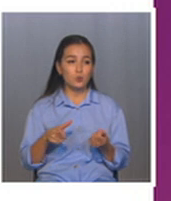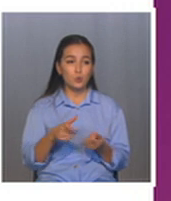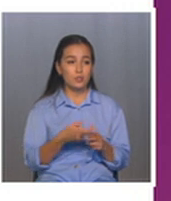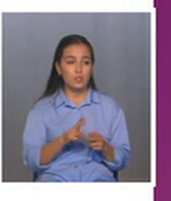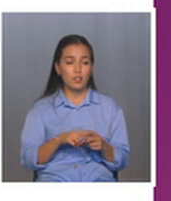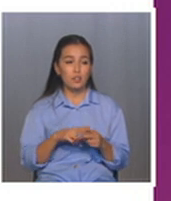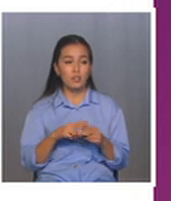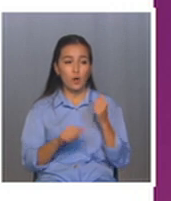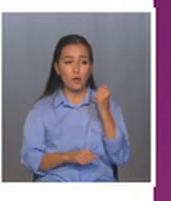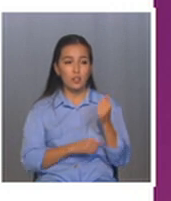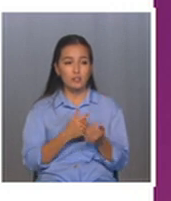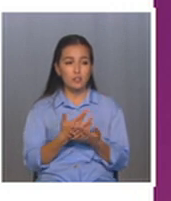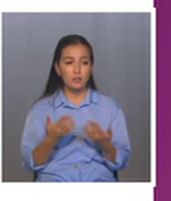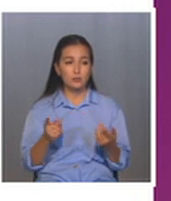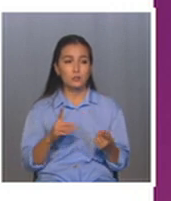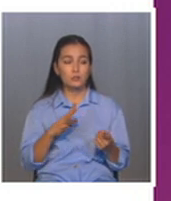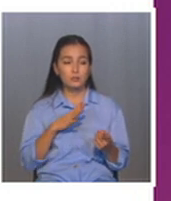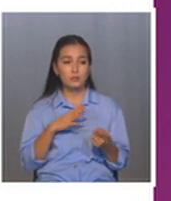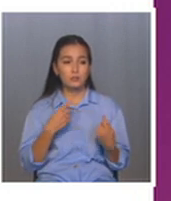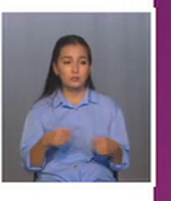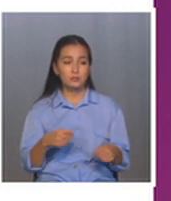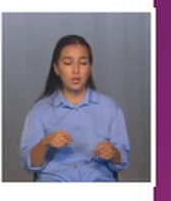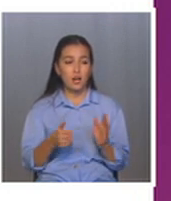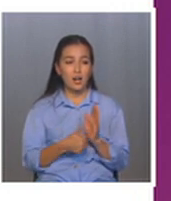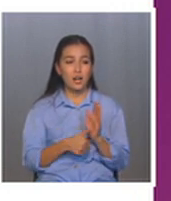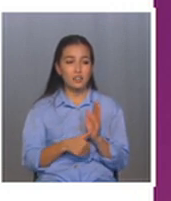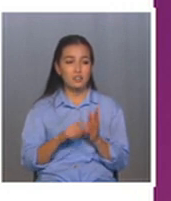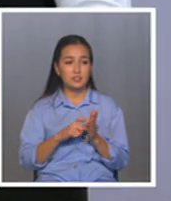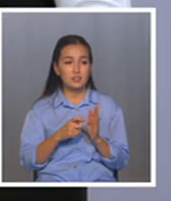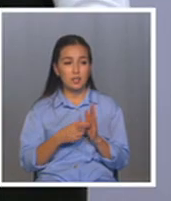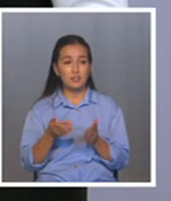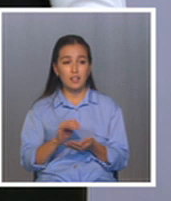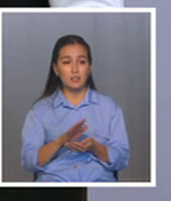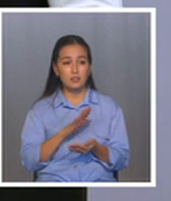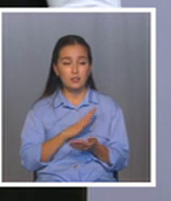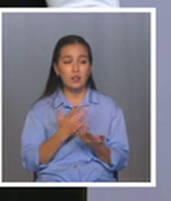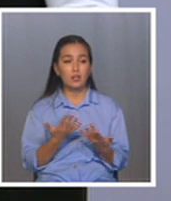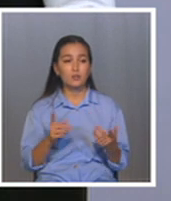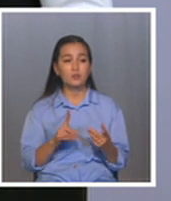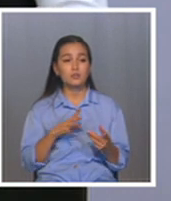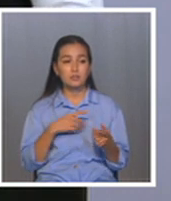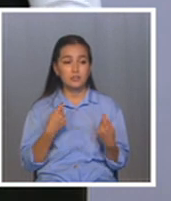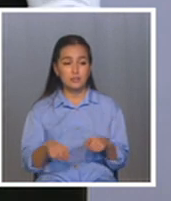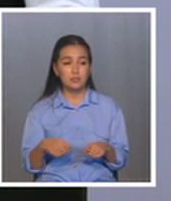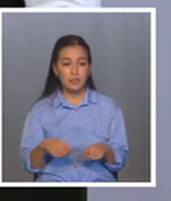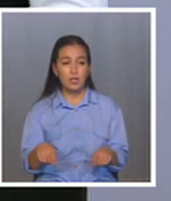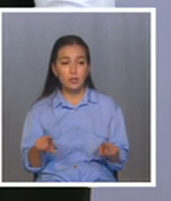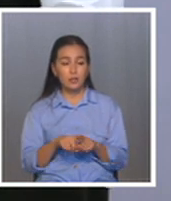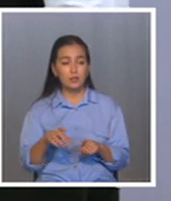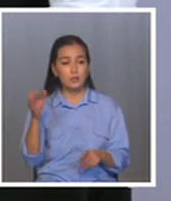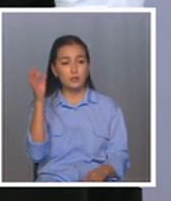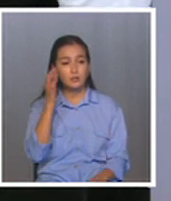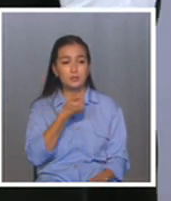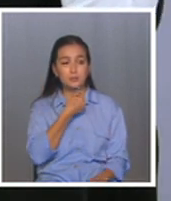Ұлы Жібек жолының тауарларымен 6-шы сыныпта таныс болғансыздар. Дегенмен есімізге түсіріп